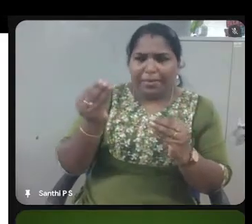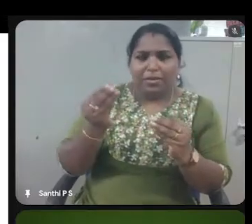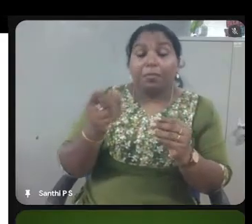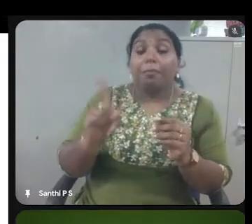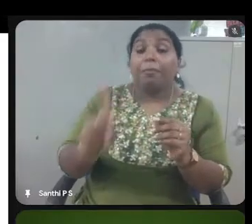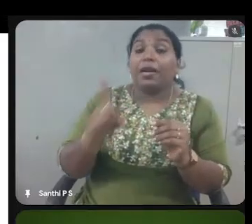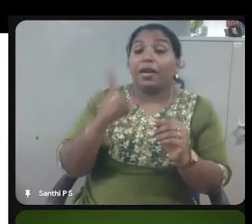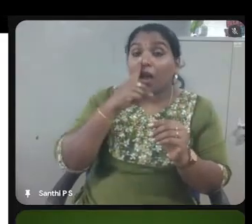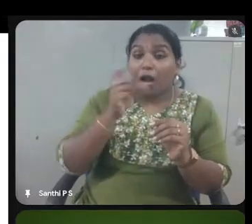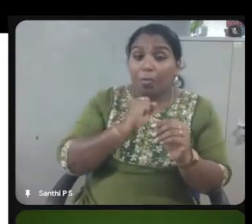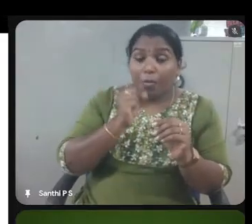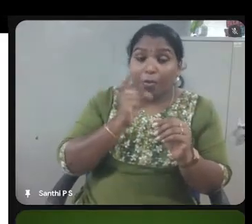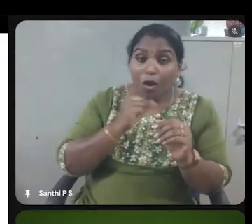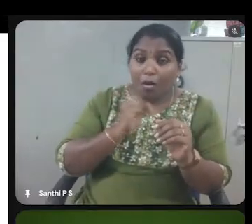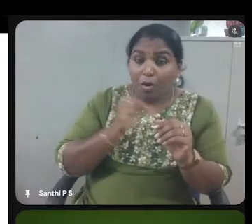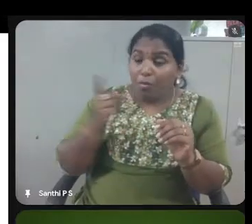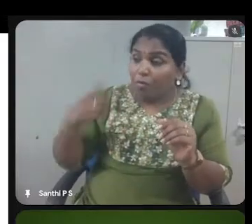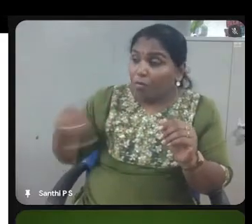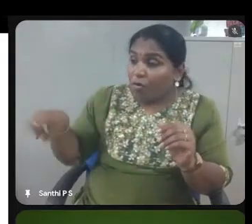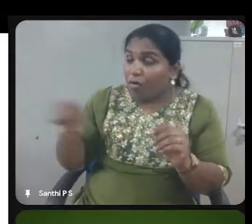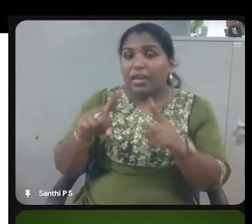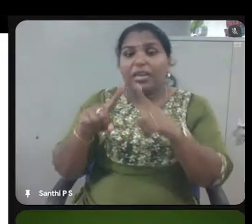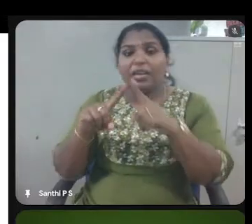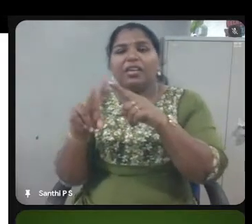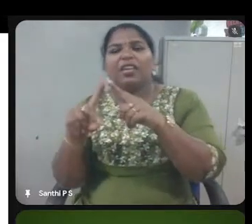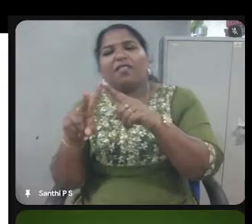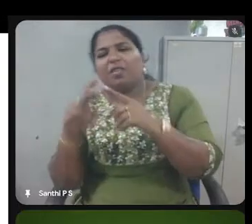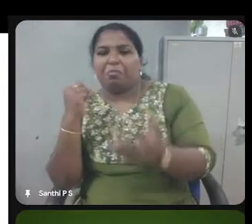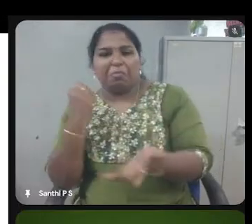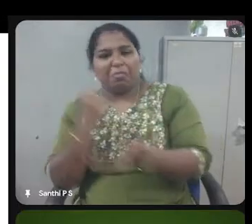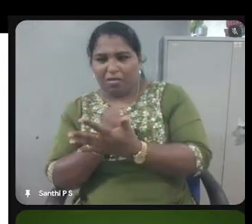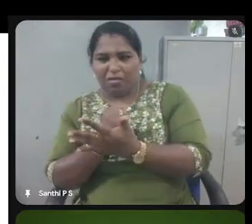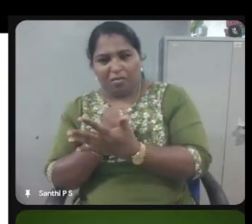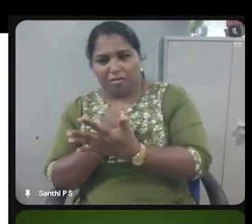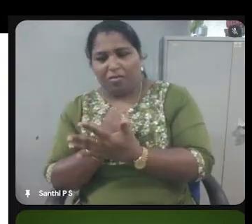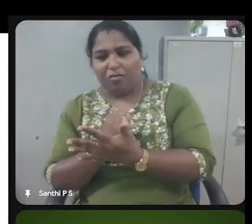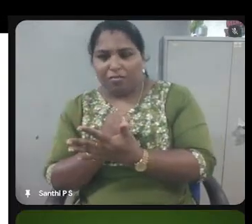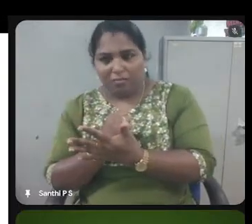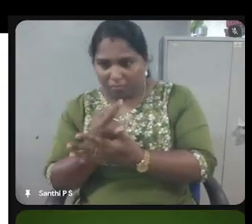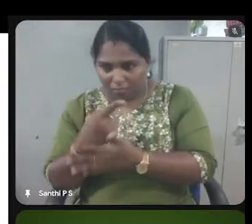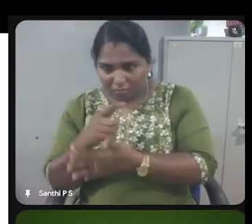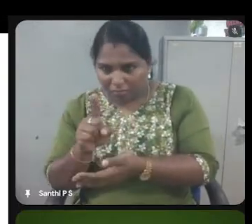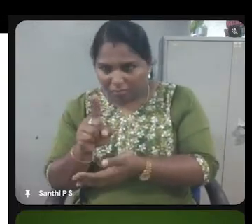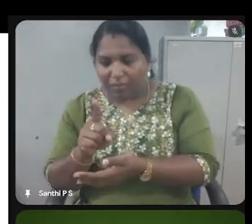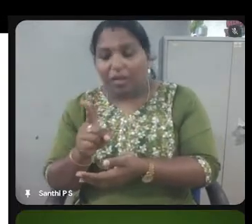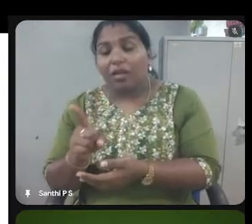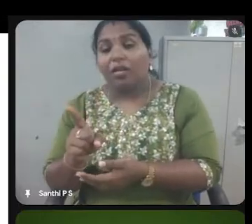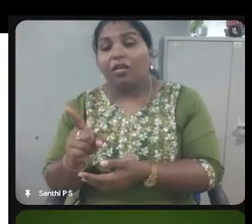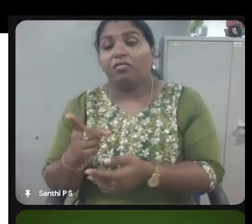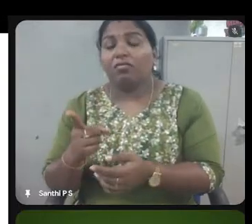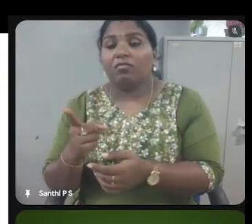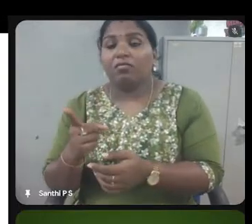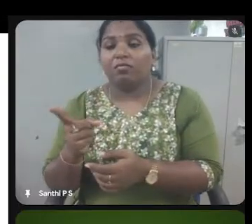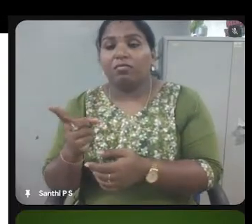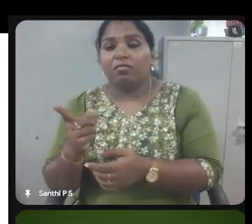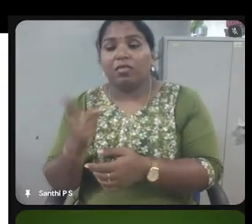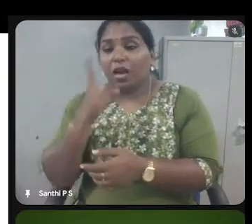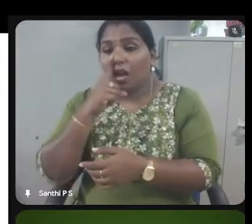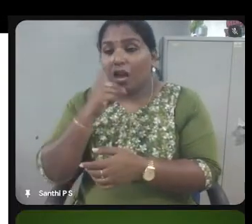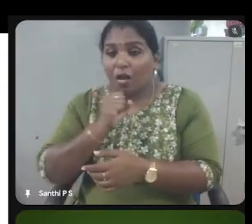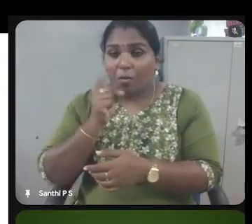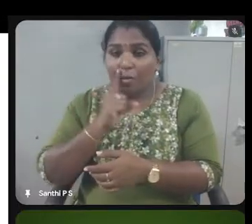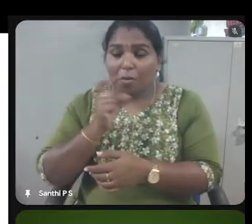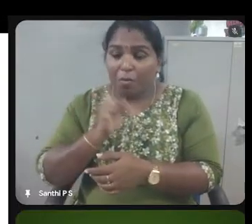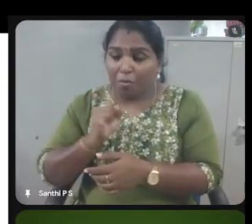അപ്പൊ അവർക്ക് ടൈം പോകാനായിട്ട് അവർക്ക് TV വേണം. അപ്പം അവര് അതിന് വേണ്ടിയിട്ട് ഗ്രാൻഡ്